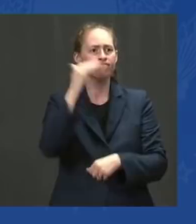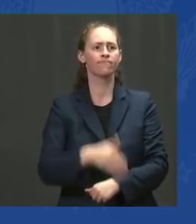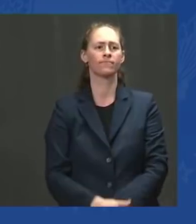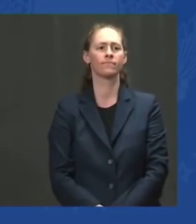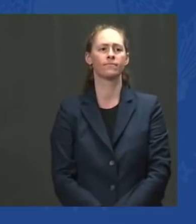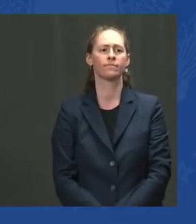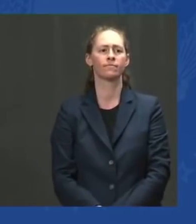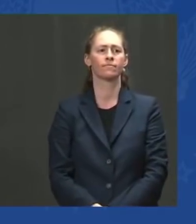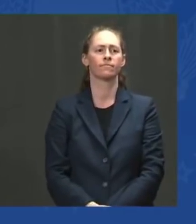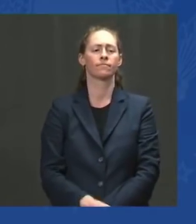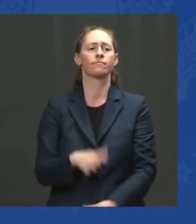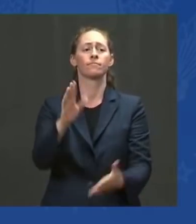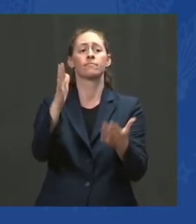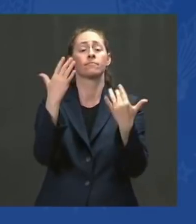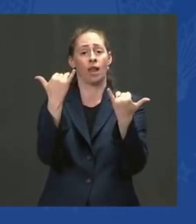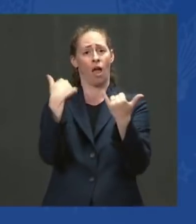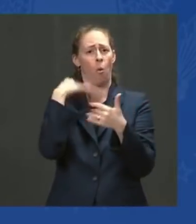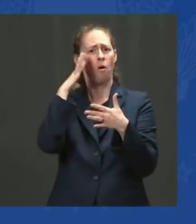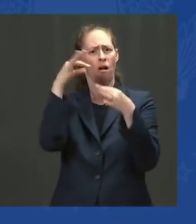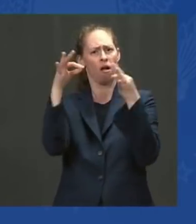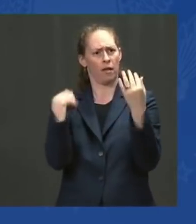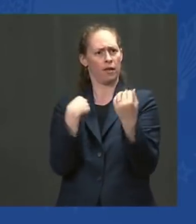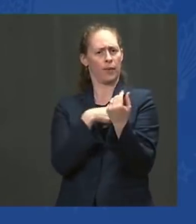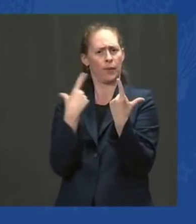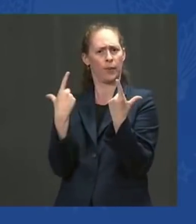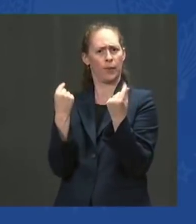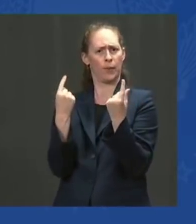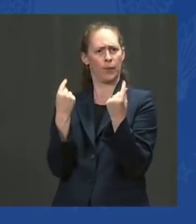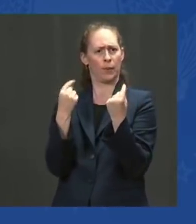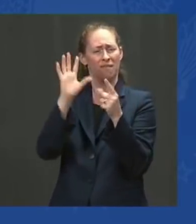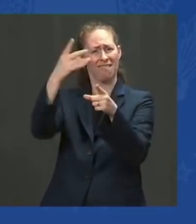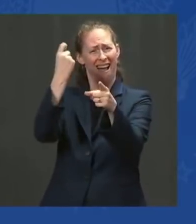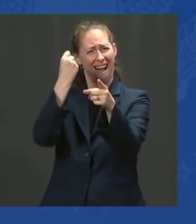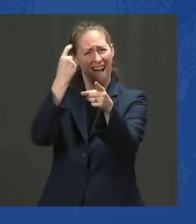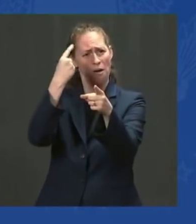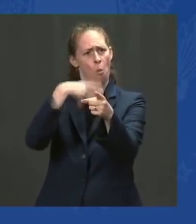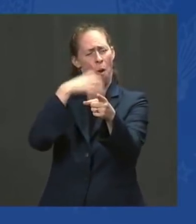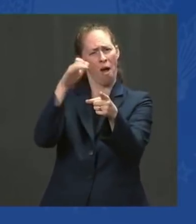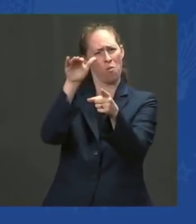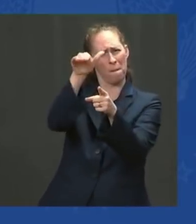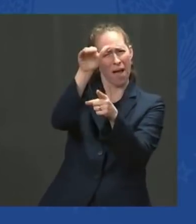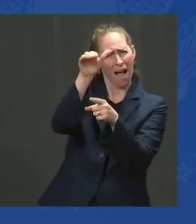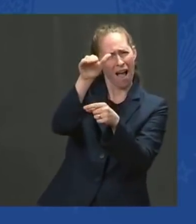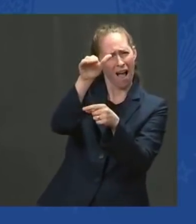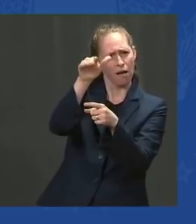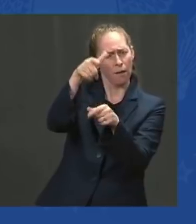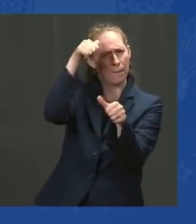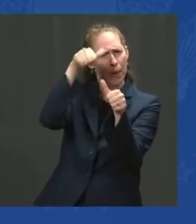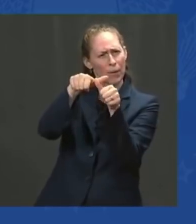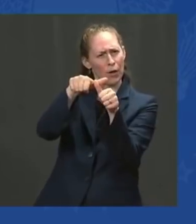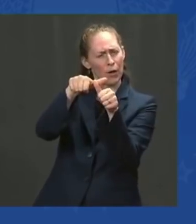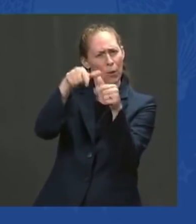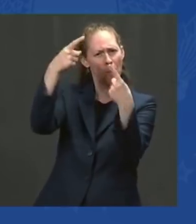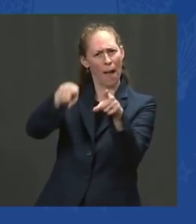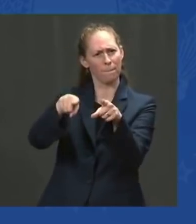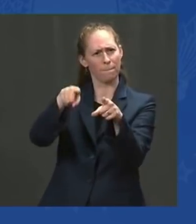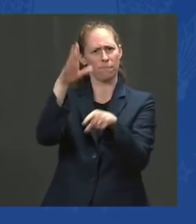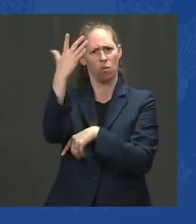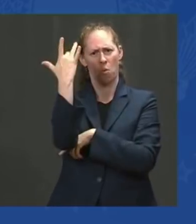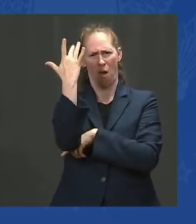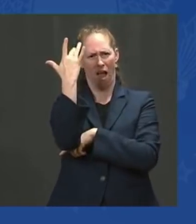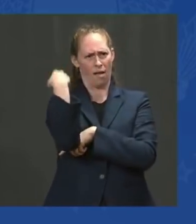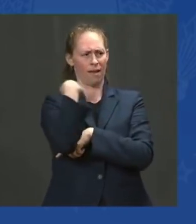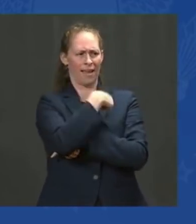子，具体详情就是指当年本拉登策划实施了911恐怖袭